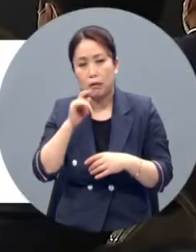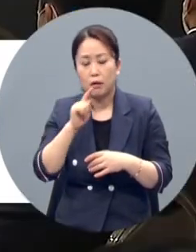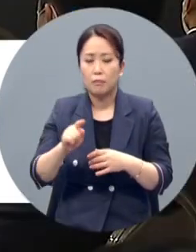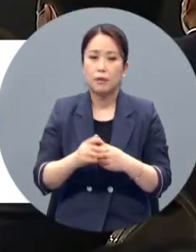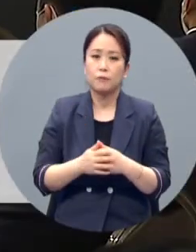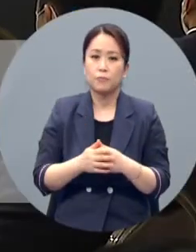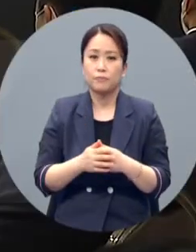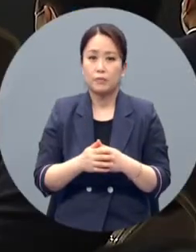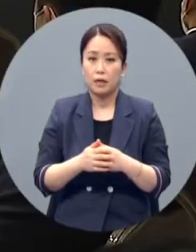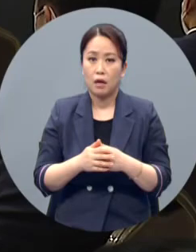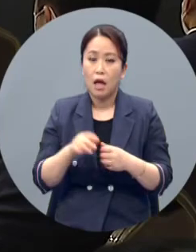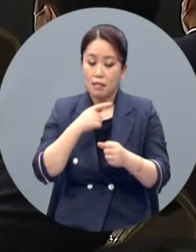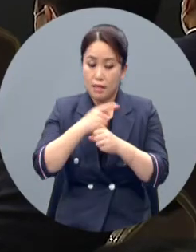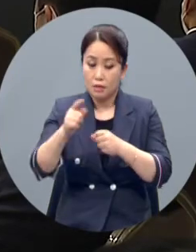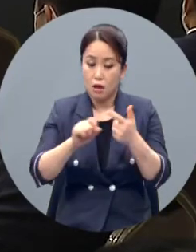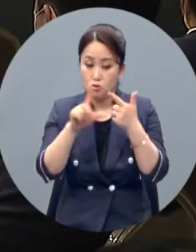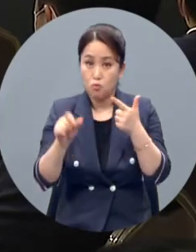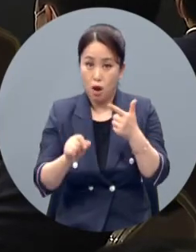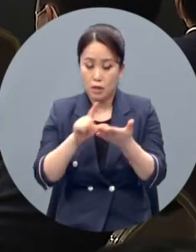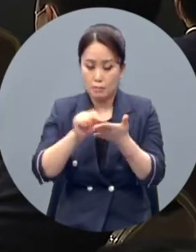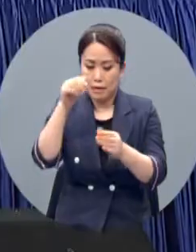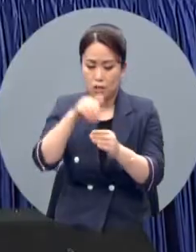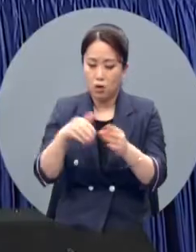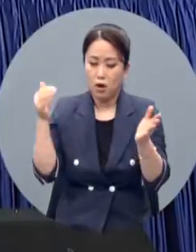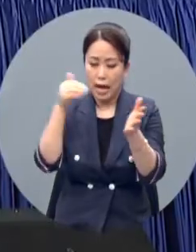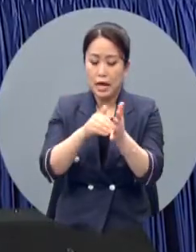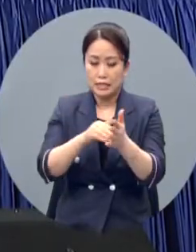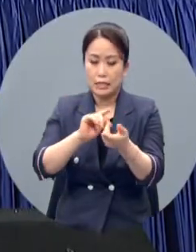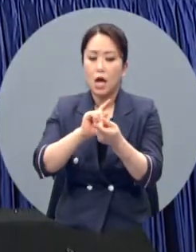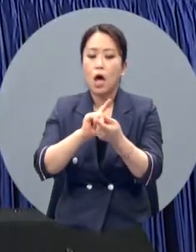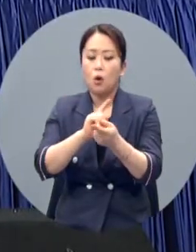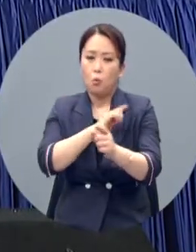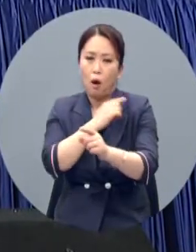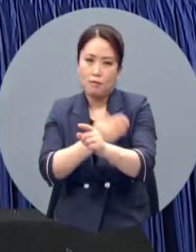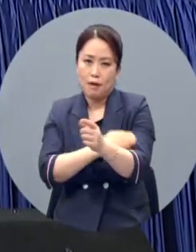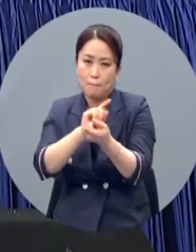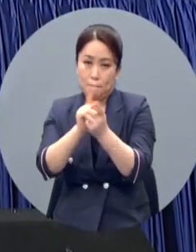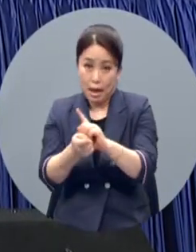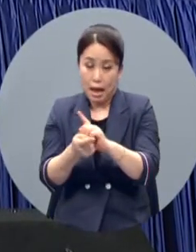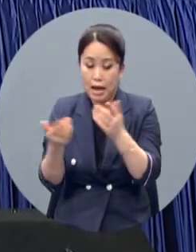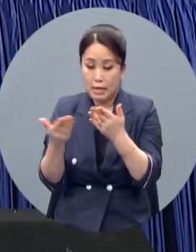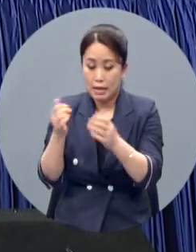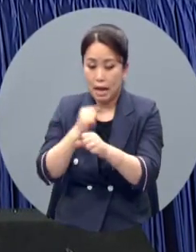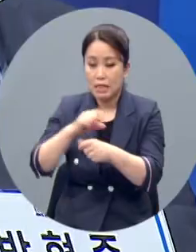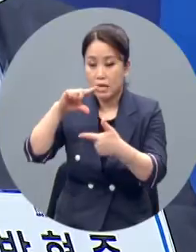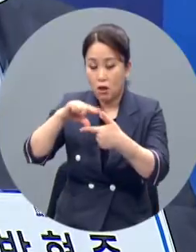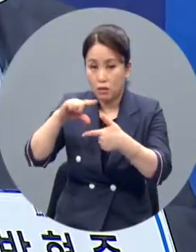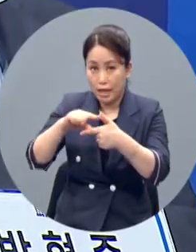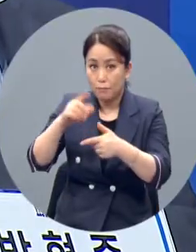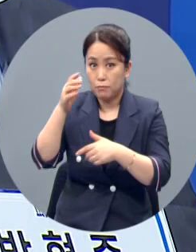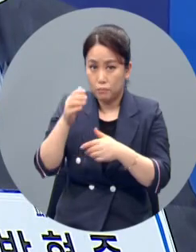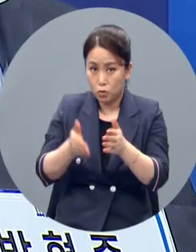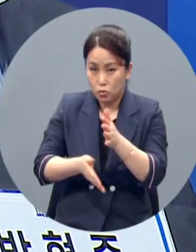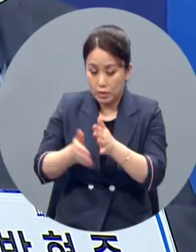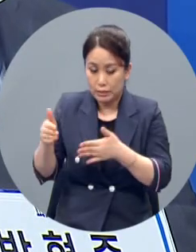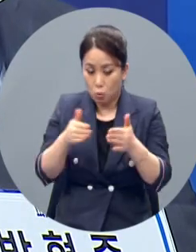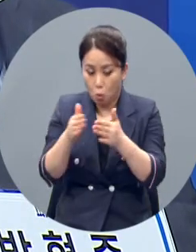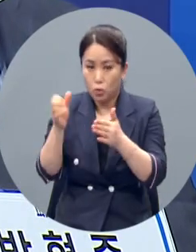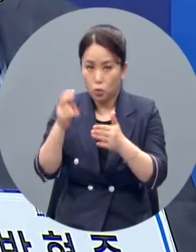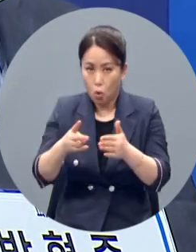이 내년 6월 지방선거까지 권한대행 체제로 운영될 경남도와 안정적인 소통을 유지하는게